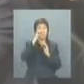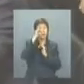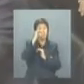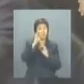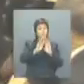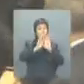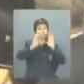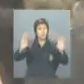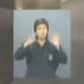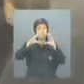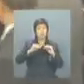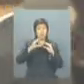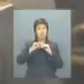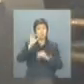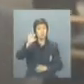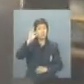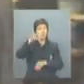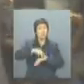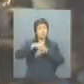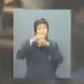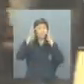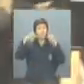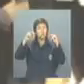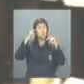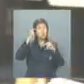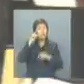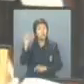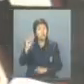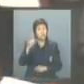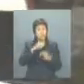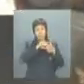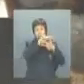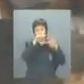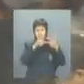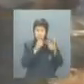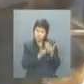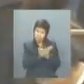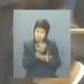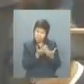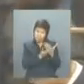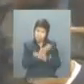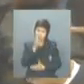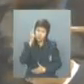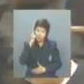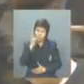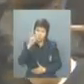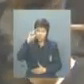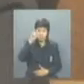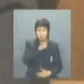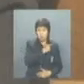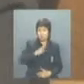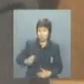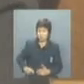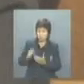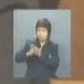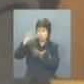ายกรัฐมนตรีนั้นเบื้องต้นนายสมศักดิ์ระบุเขาว่าได้มีการหารือเป็นการภายในว่าหากมีการโปรดเกล้าโปรดกระหม่อมแต่งตั้งประธานและรอง